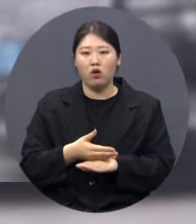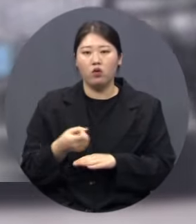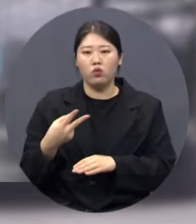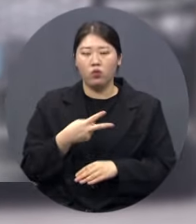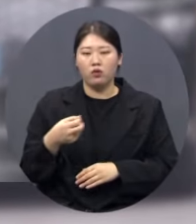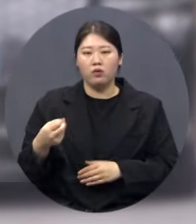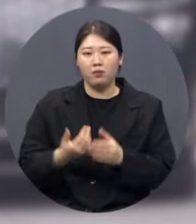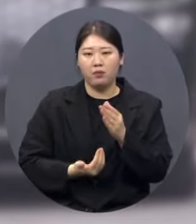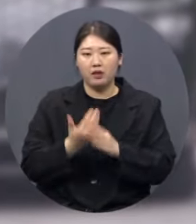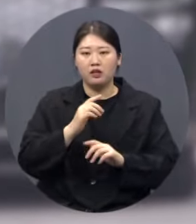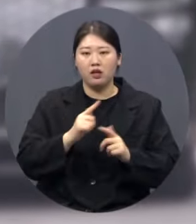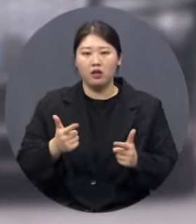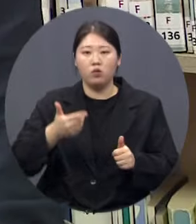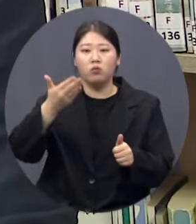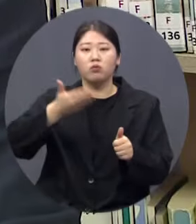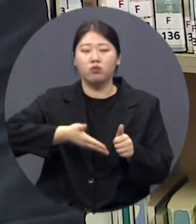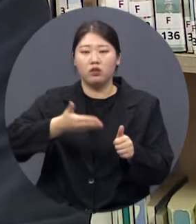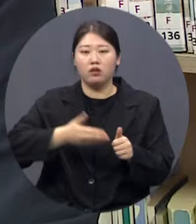약속하라고